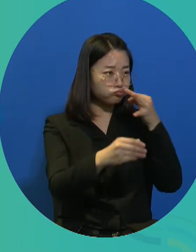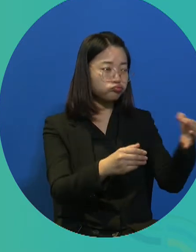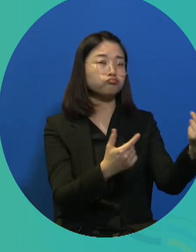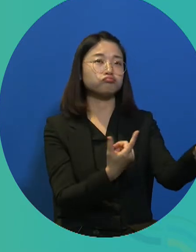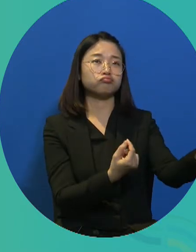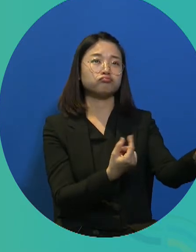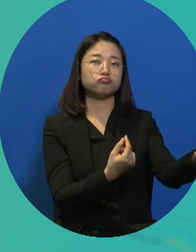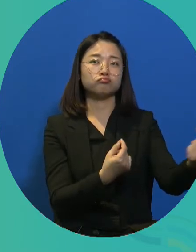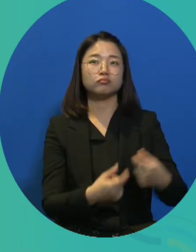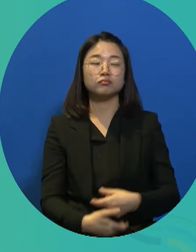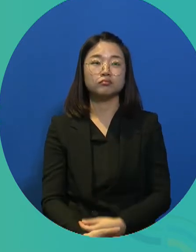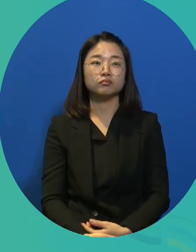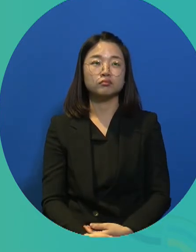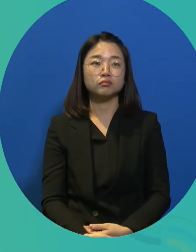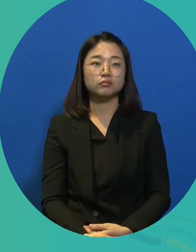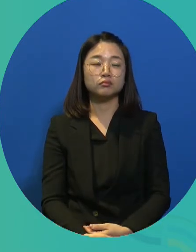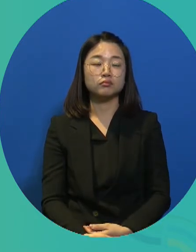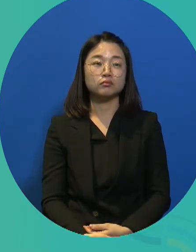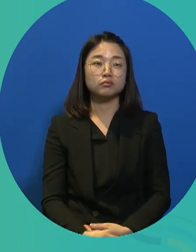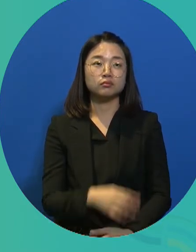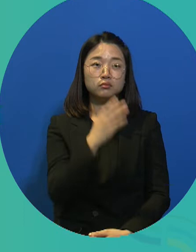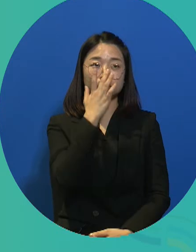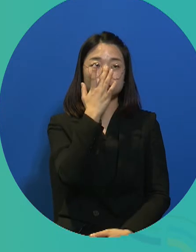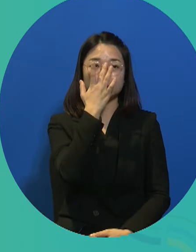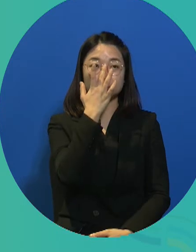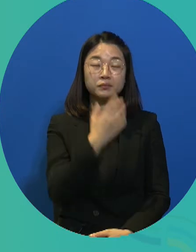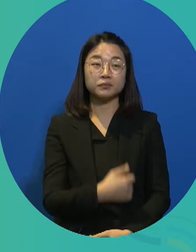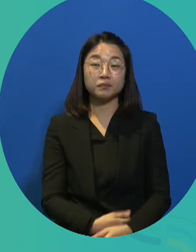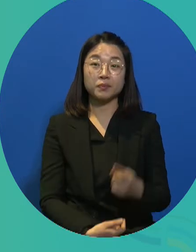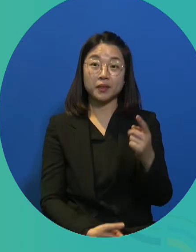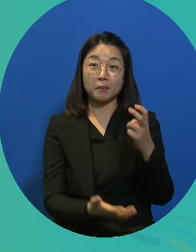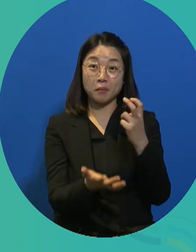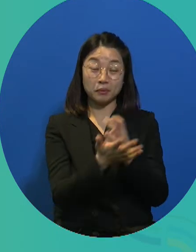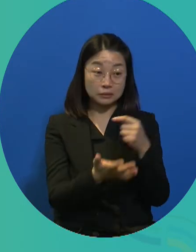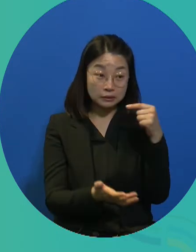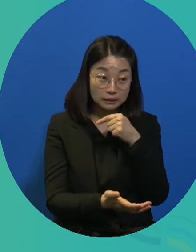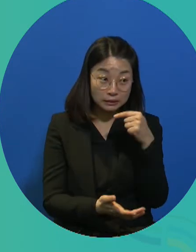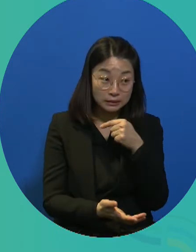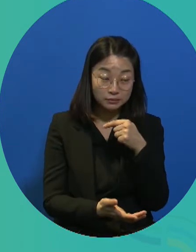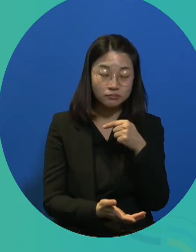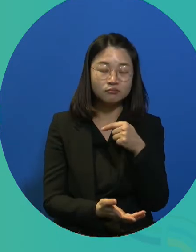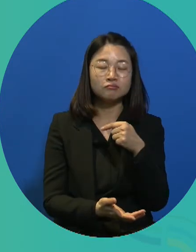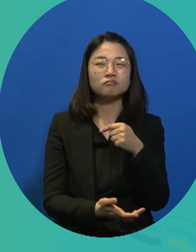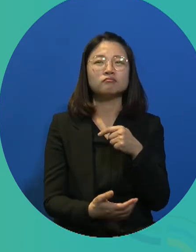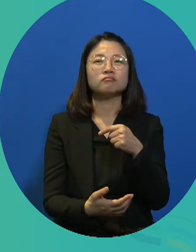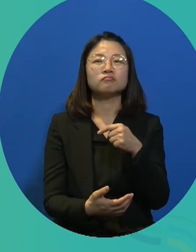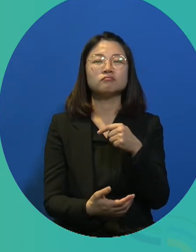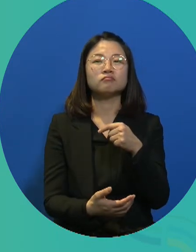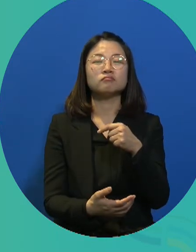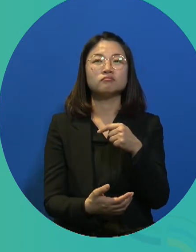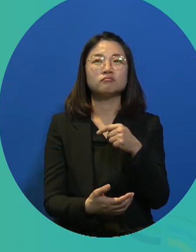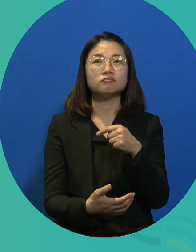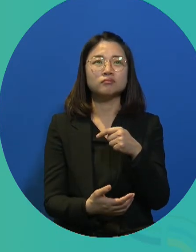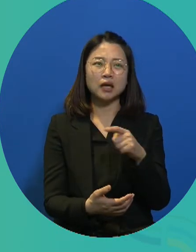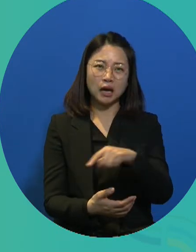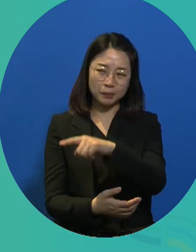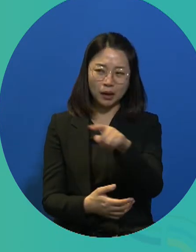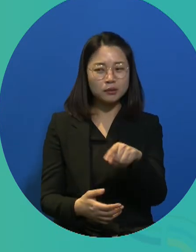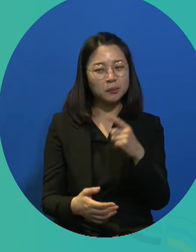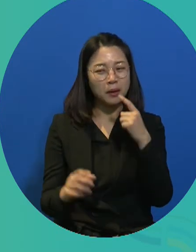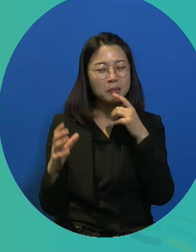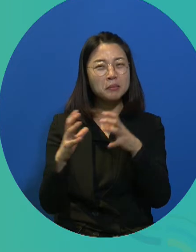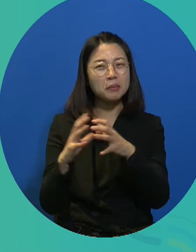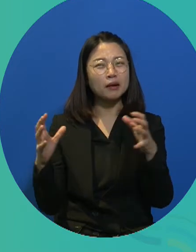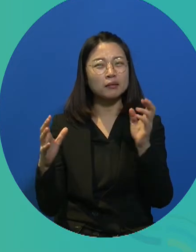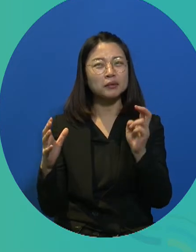것일 거고요. 다만 법적 강제력의 인정 여부에 대해서는 어느 정도 논란의 여지가